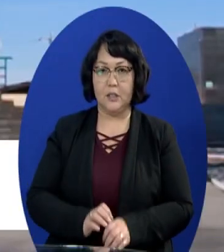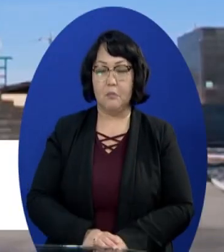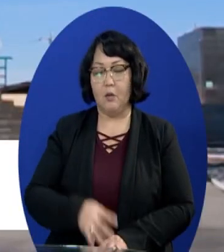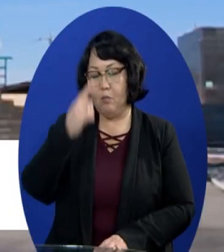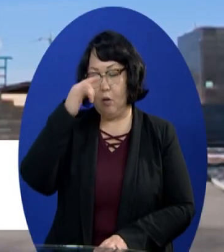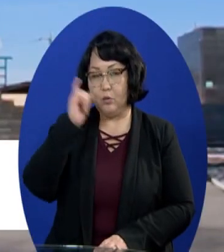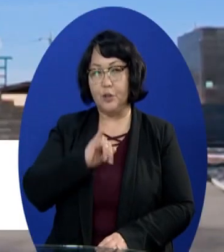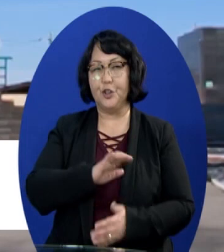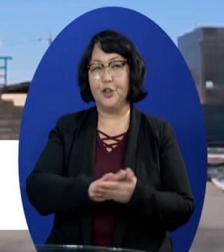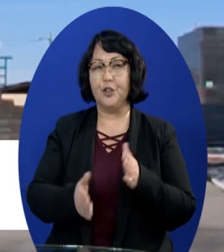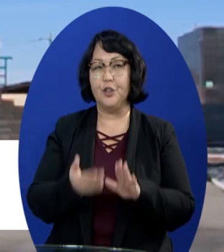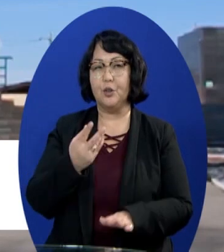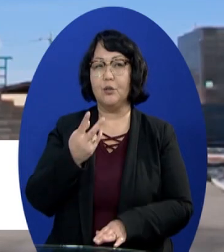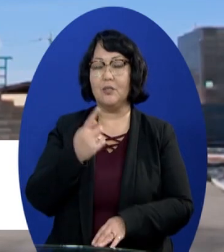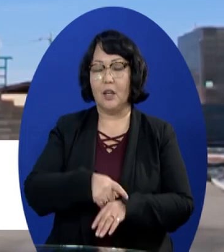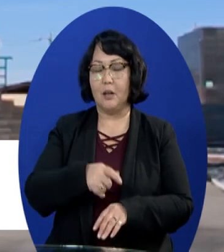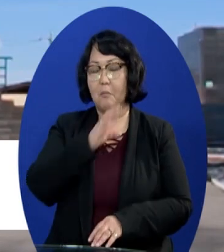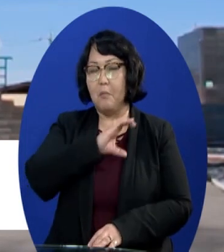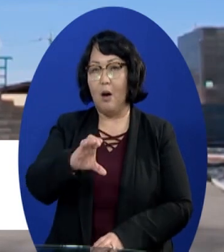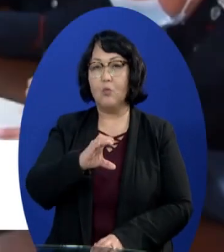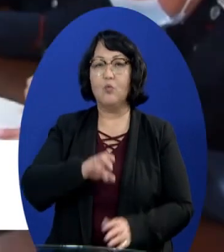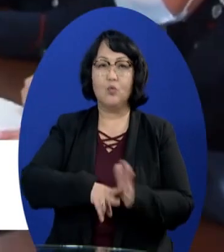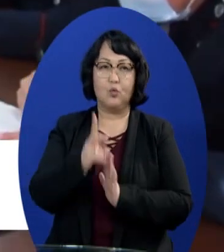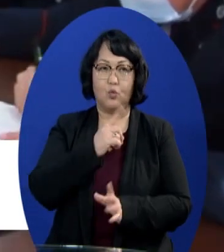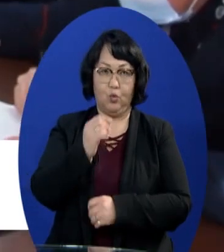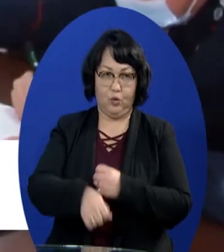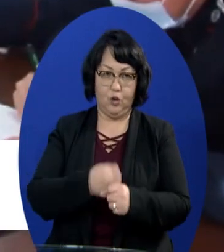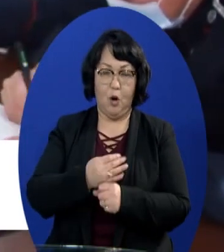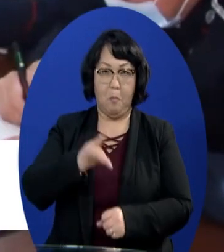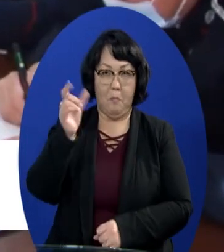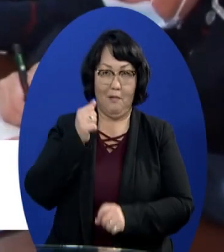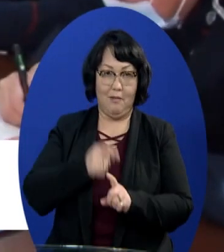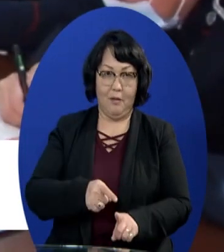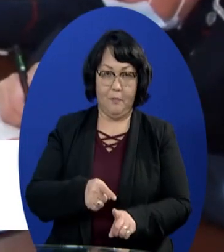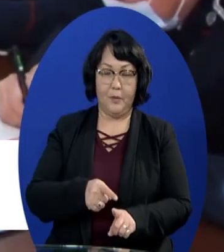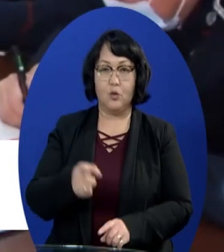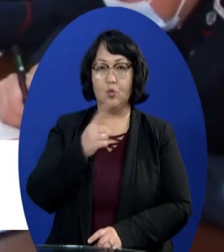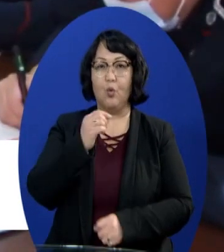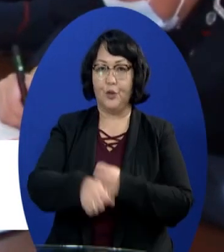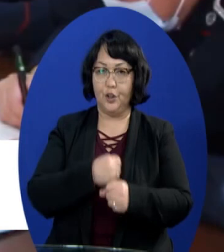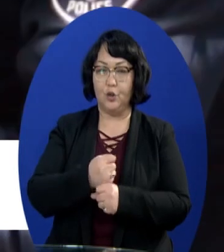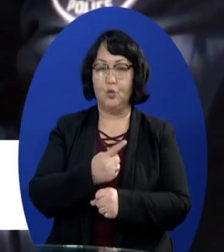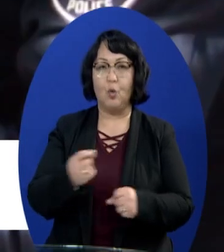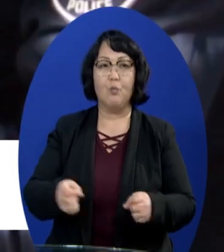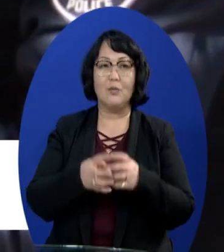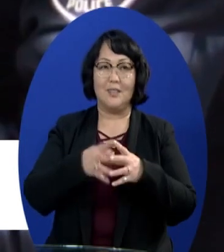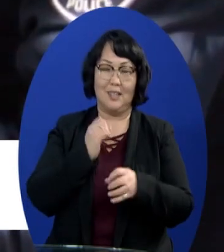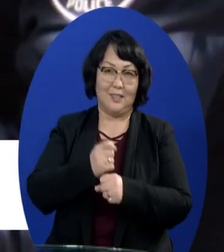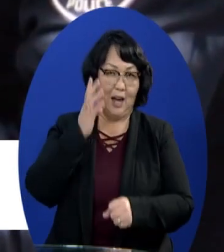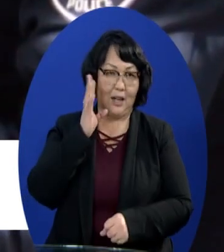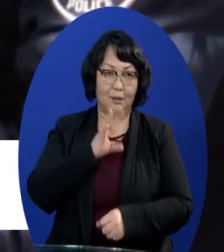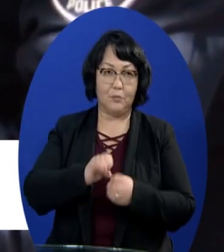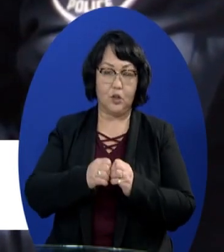Монгол улсад орчин цагийн цагдаагийн байгууллага үүсэн байгуулагдсны 100 жилийн ойг өгтөн аймгийн цагдаагийн газраас 100 жил 100 бүтээлч ажил арга хэмжээг зохион